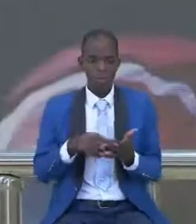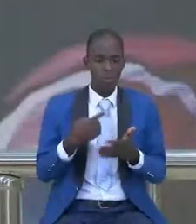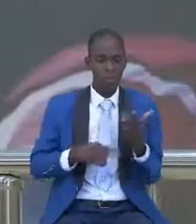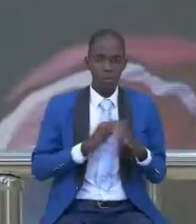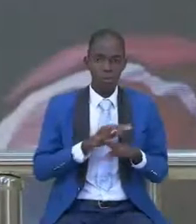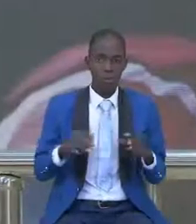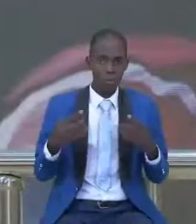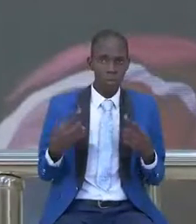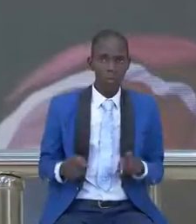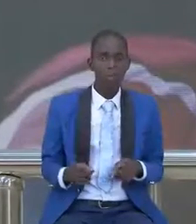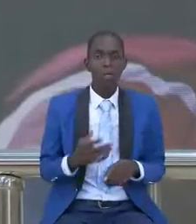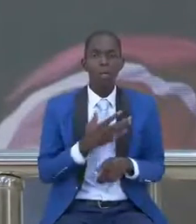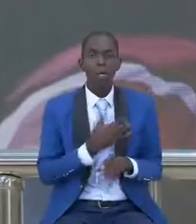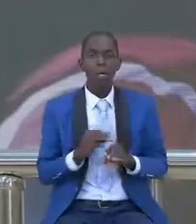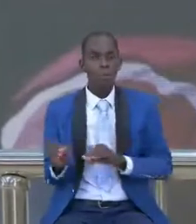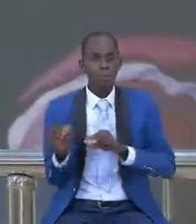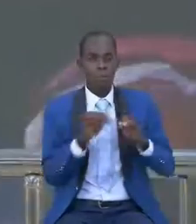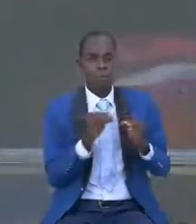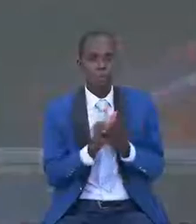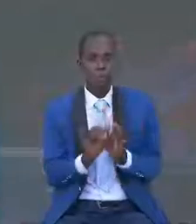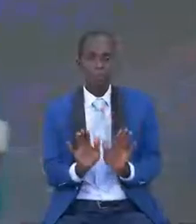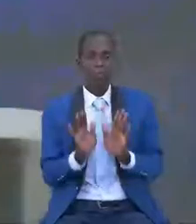ils mettent la panique et la peur dans ton cœur.